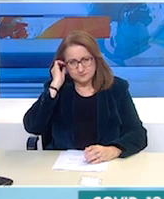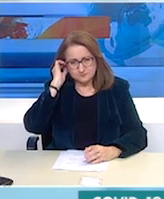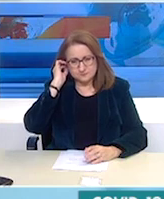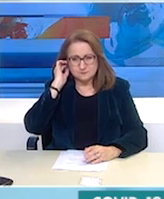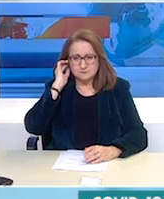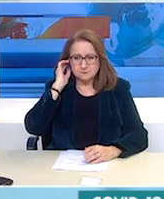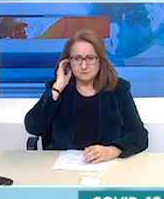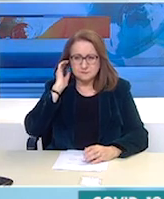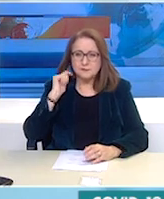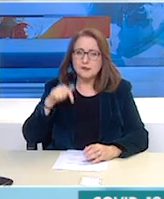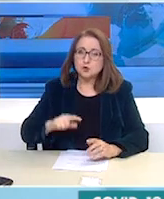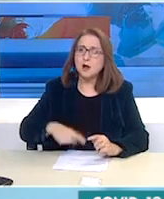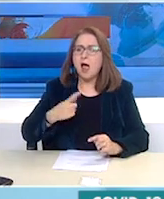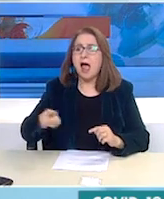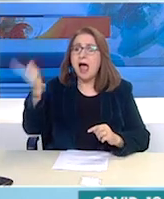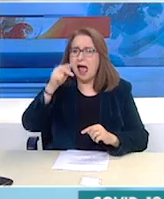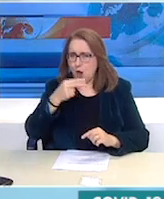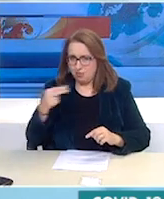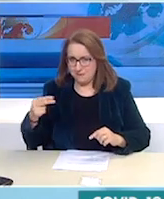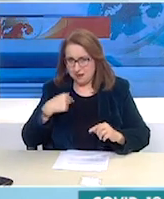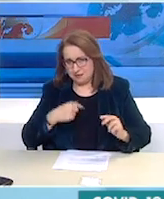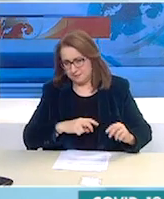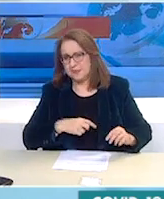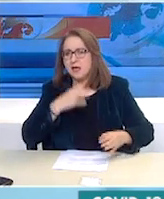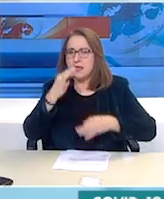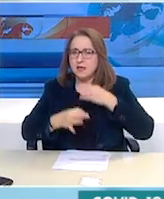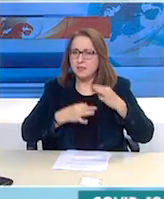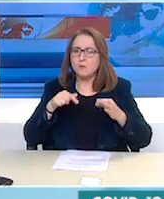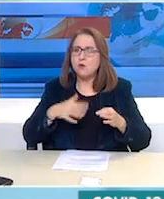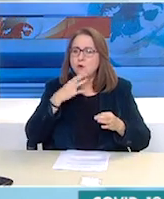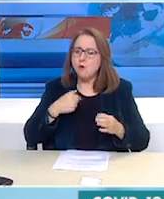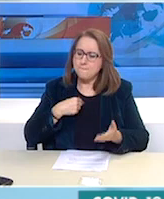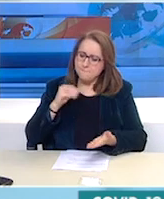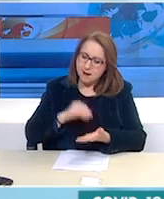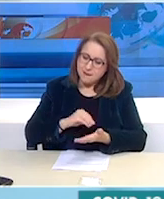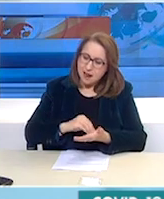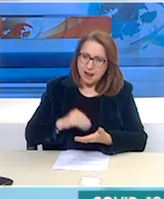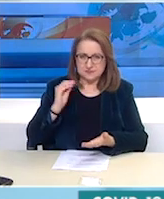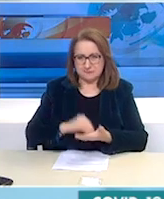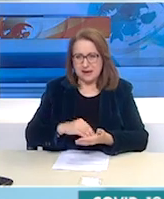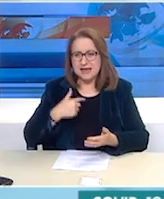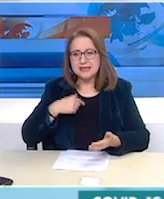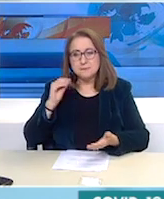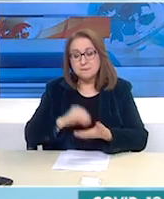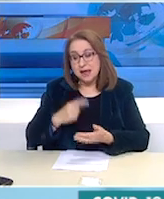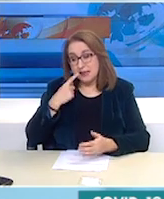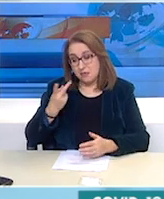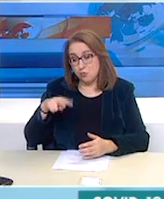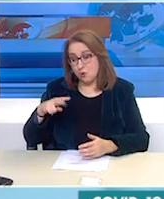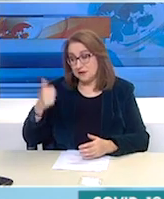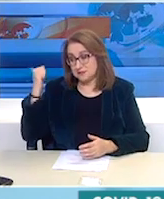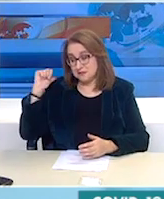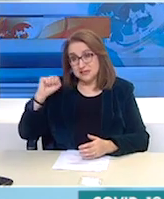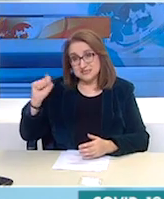Θα μεταπηδήσω σε ένα άλλο θέμα, κάνοντας μια μικρή επανάληψη, γιατί εκεί αντιλήφθηκα το τελευταίο 48ωρο ξέφυγε κάτι. Όλοι